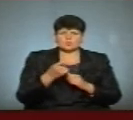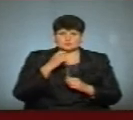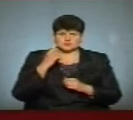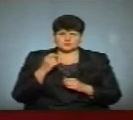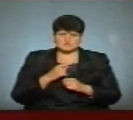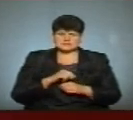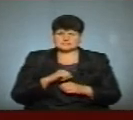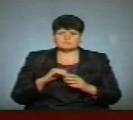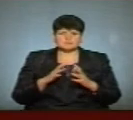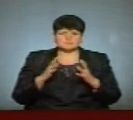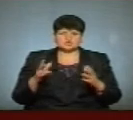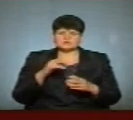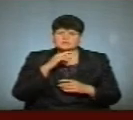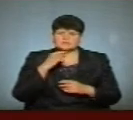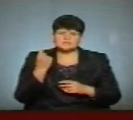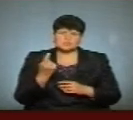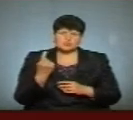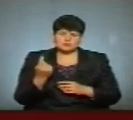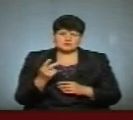України. Найбільше у Чернівецькій області –